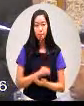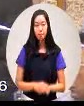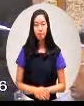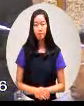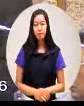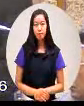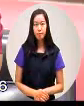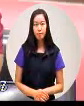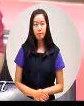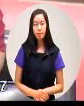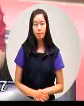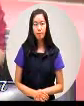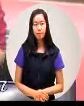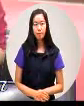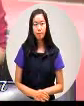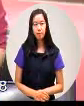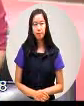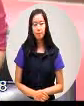是那